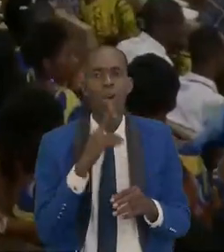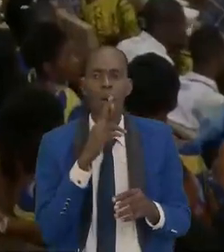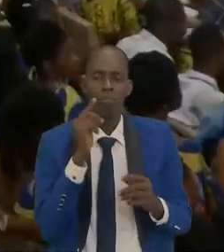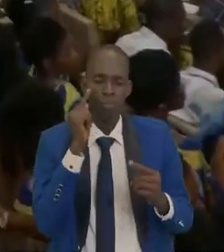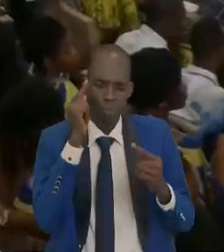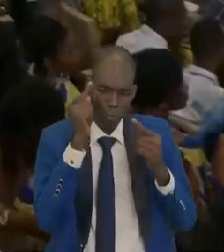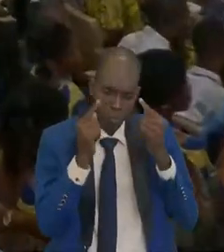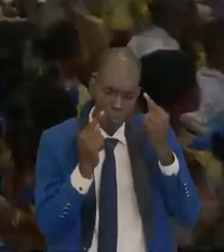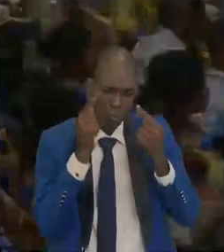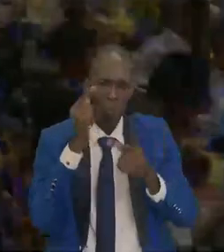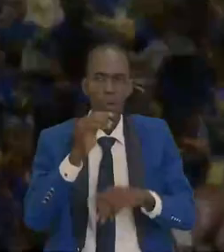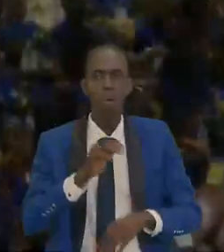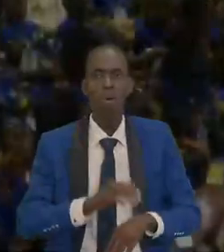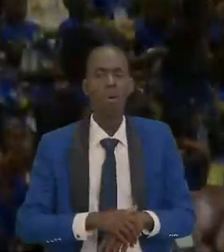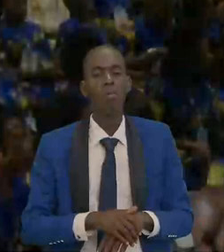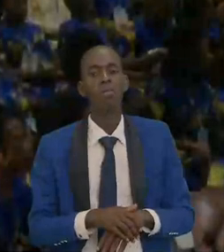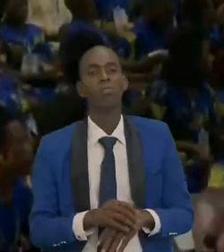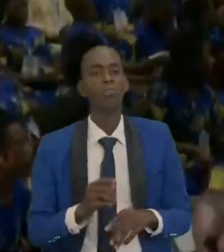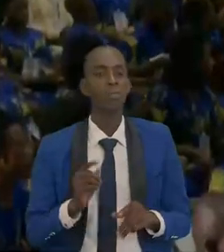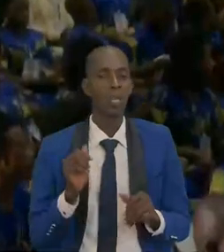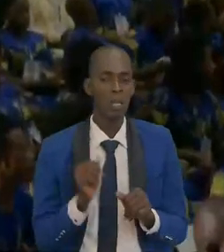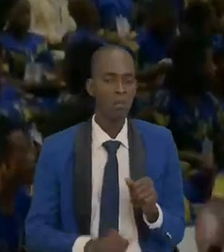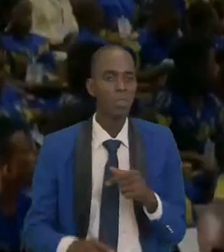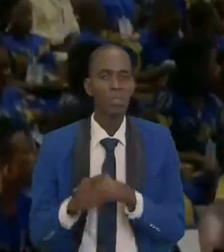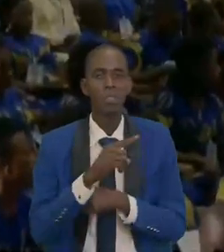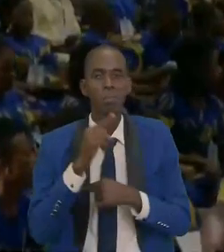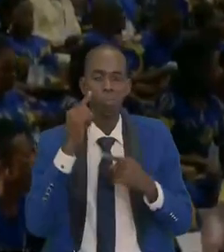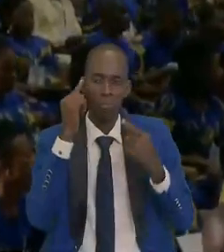méditons les choses régulières.